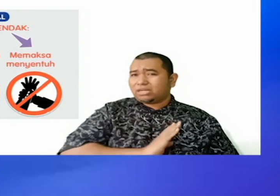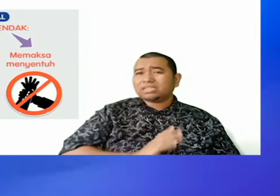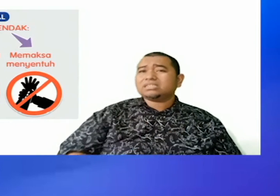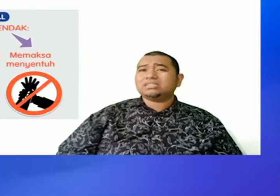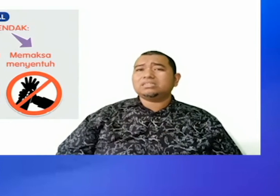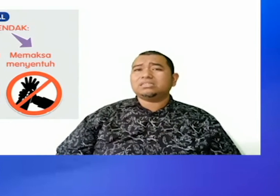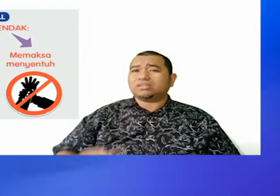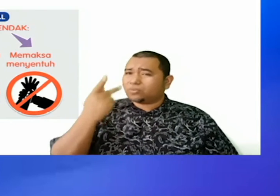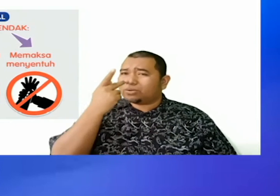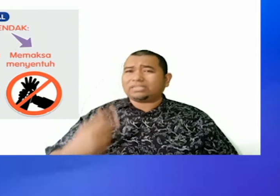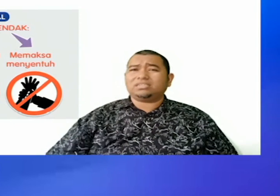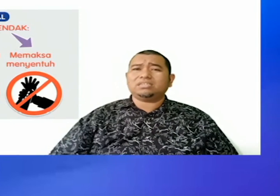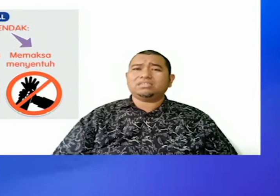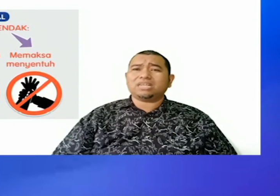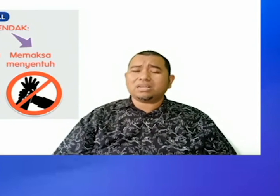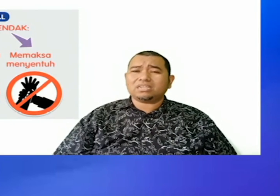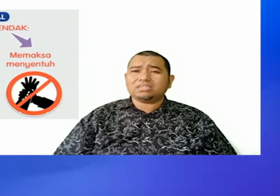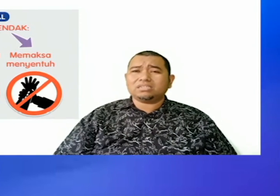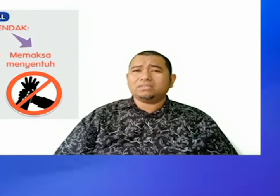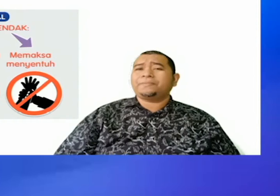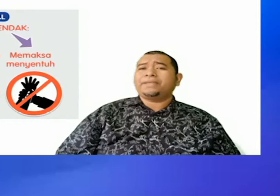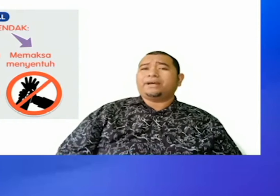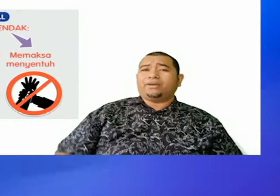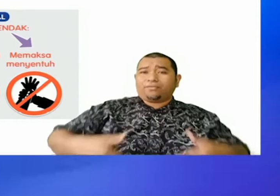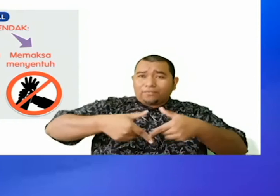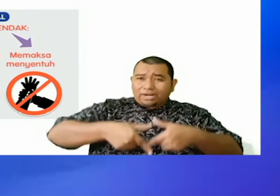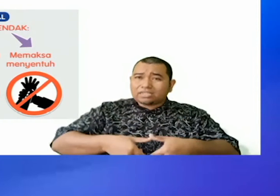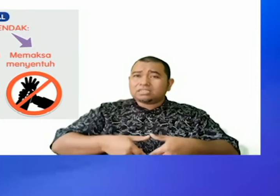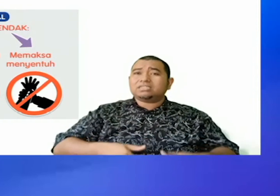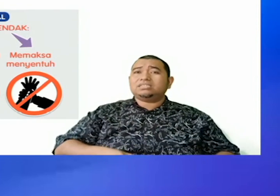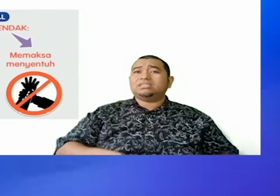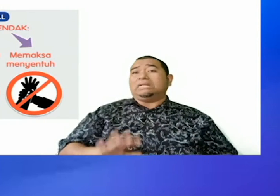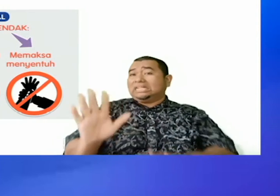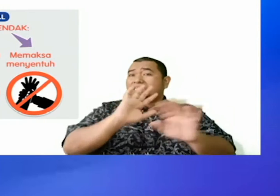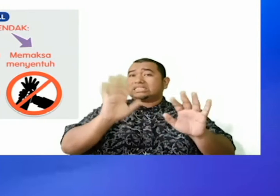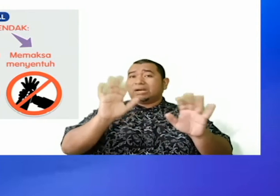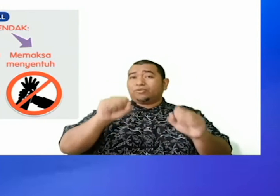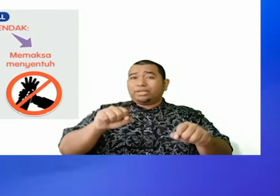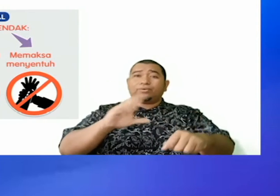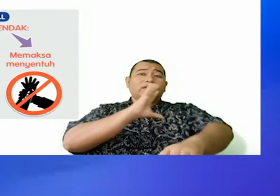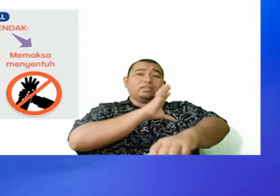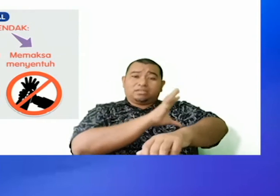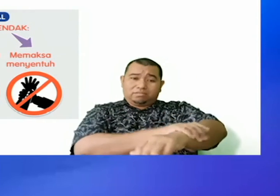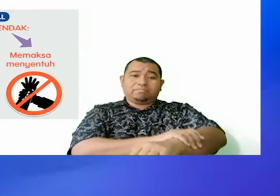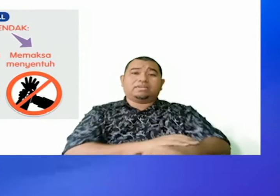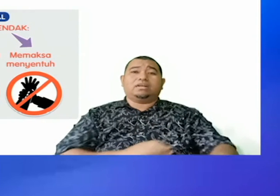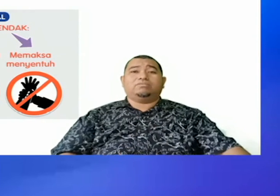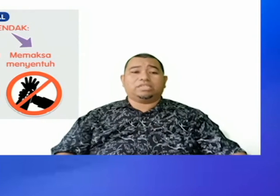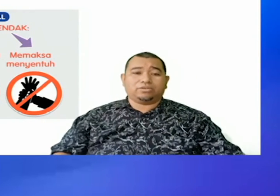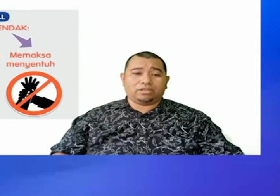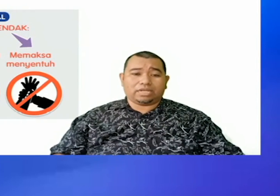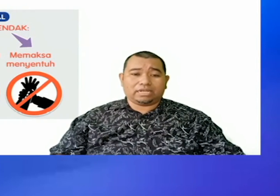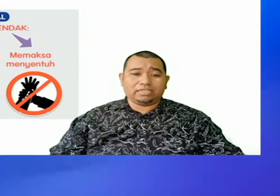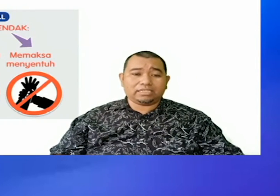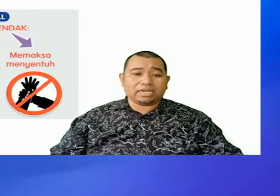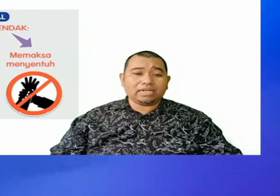payu dara kita, kita zakat kita, faraj kita, tak boleh orang pegang. Awak